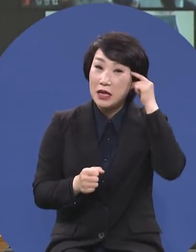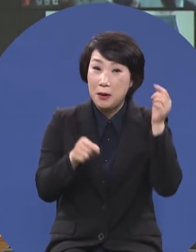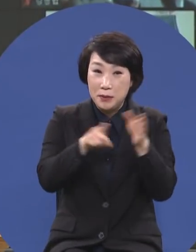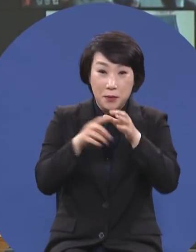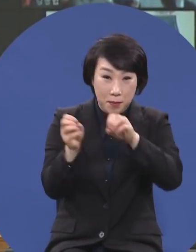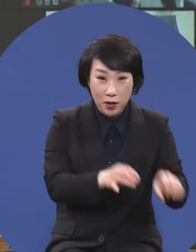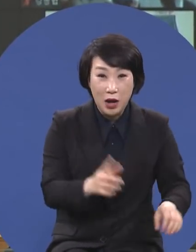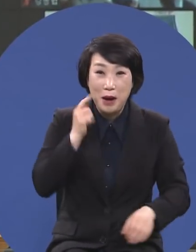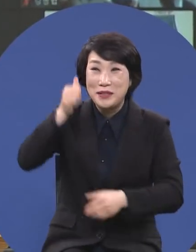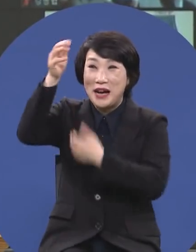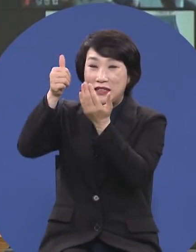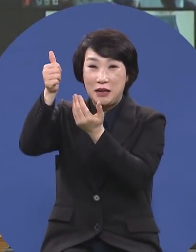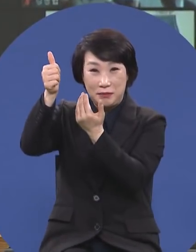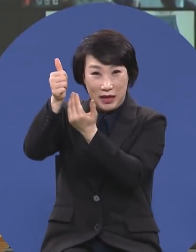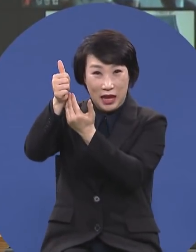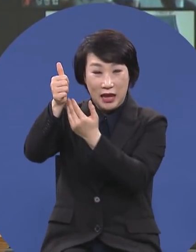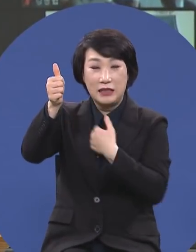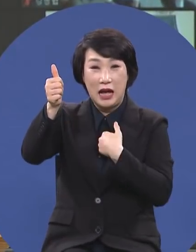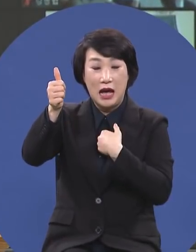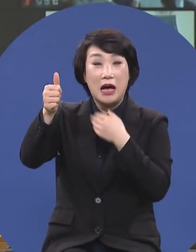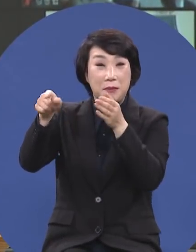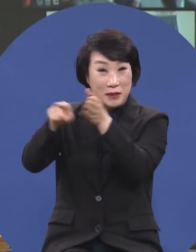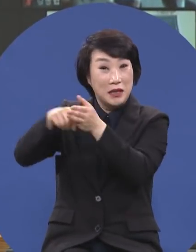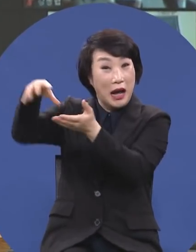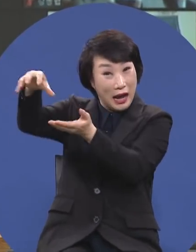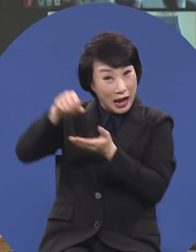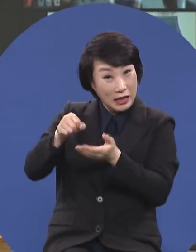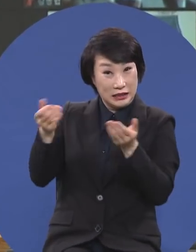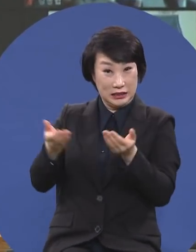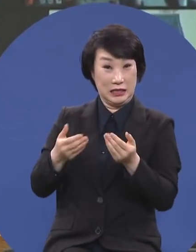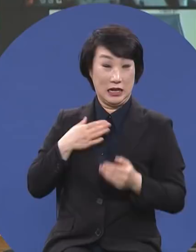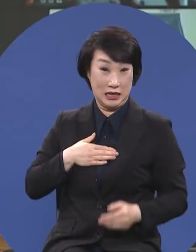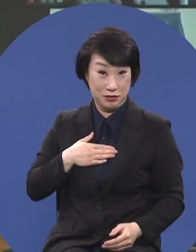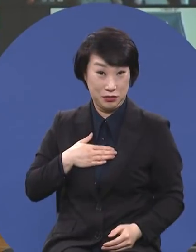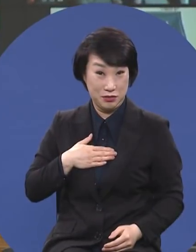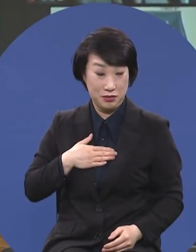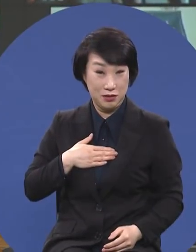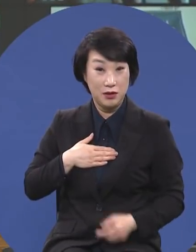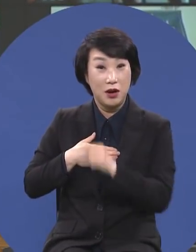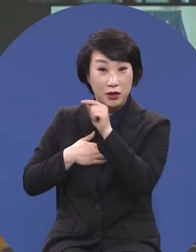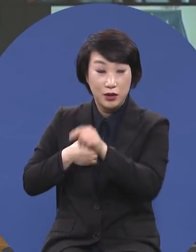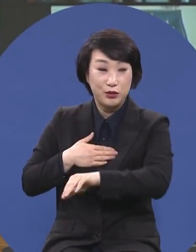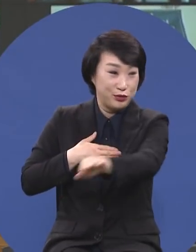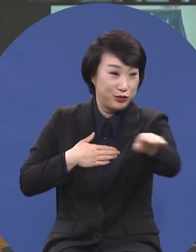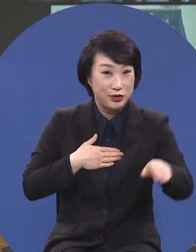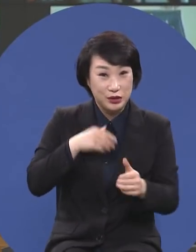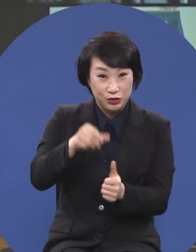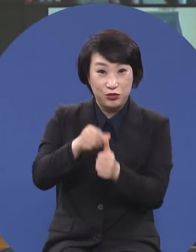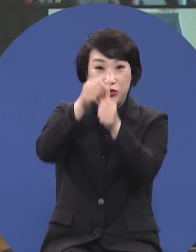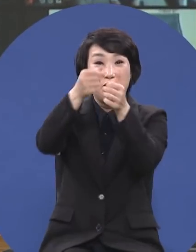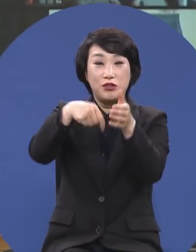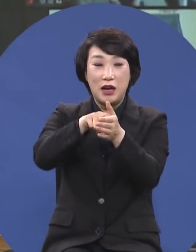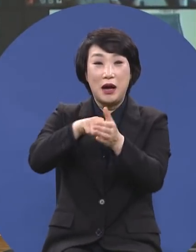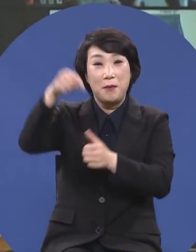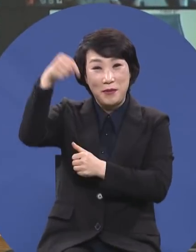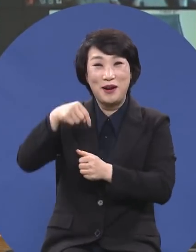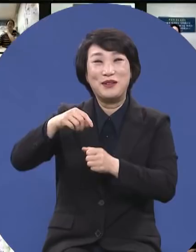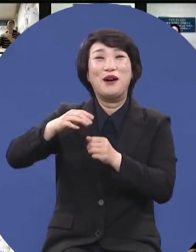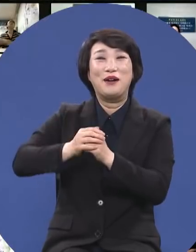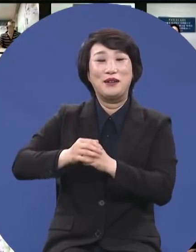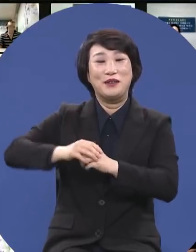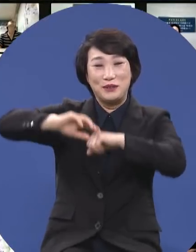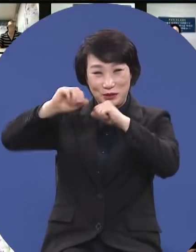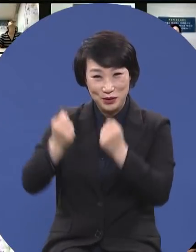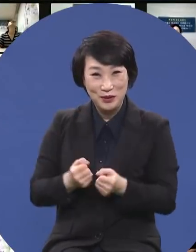버리고 아버지의, 하나님 아버지의 신앙을 받아들이는 것이요, 우리를 살리는 요구에 동의하는 것이라